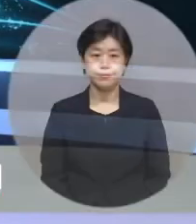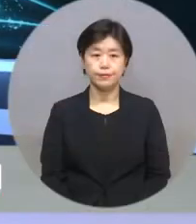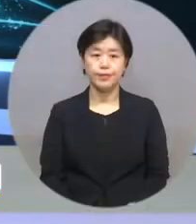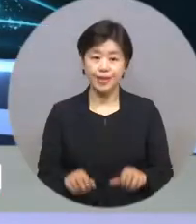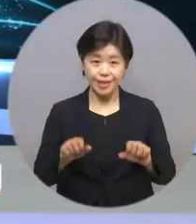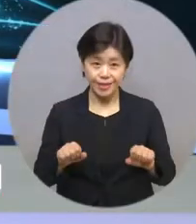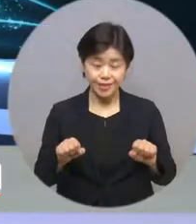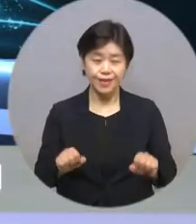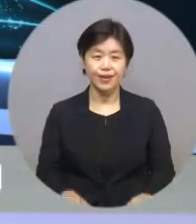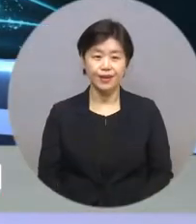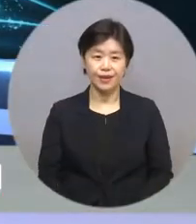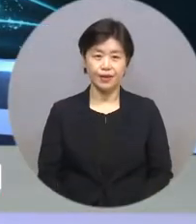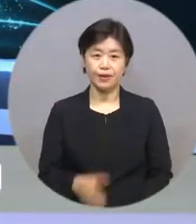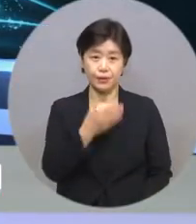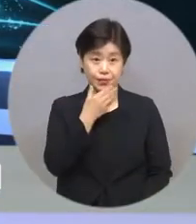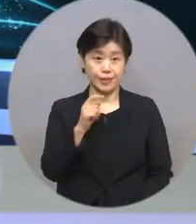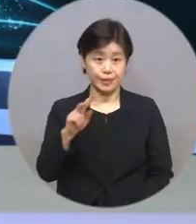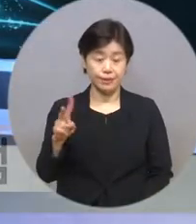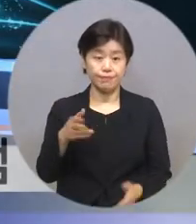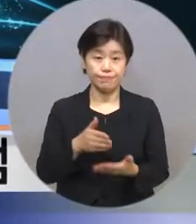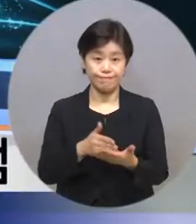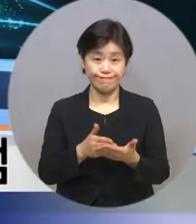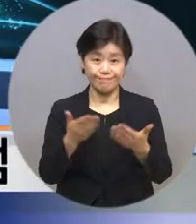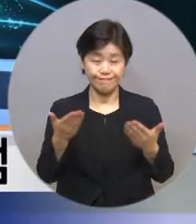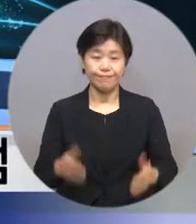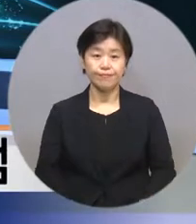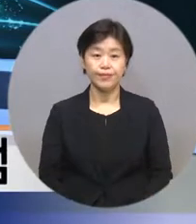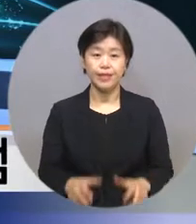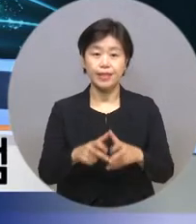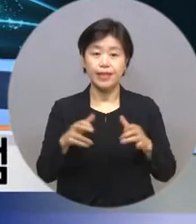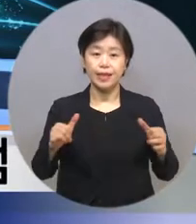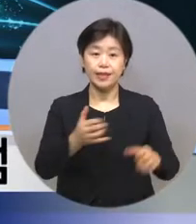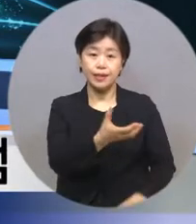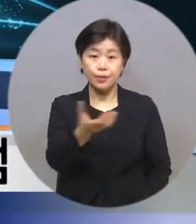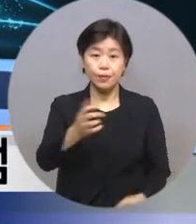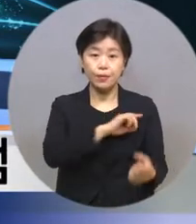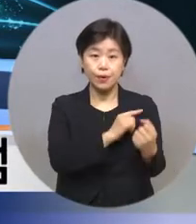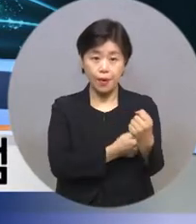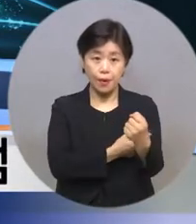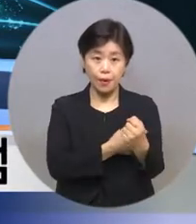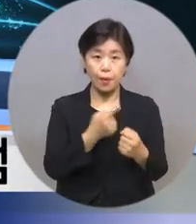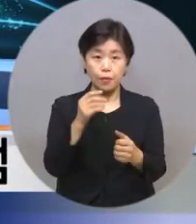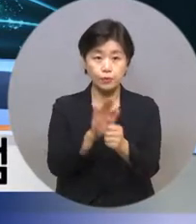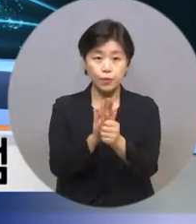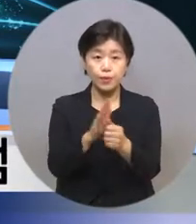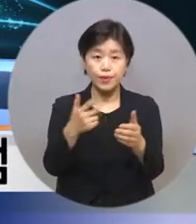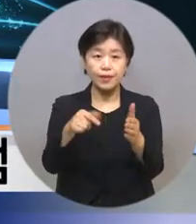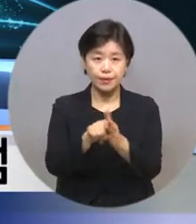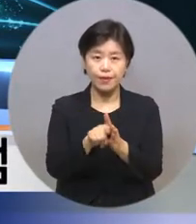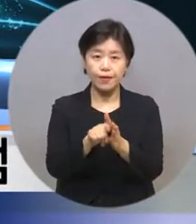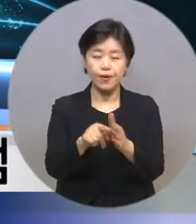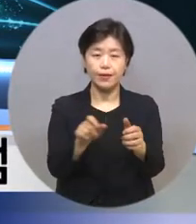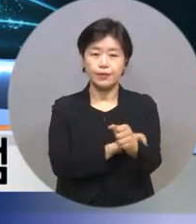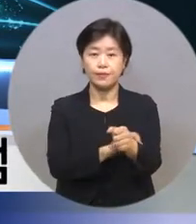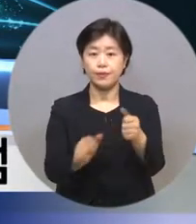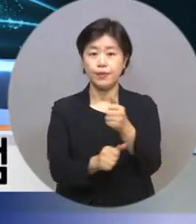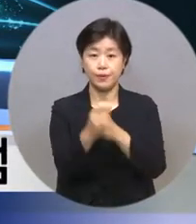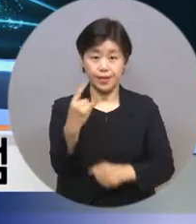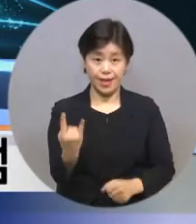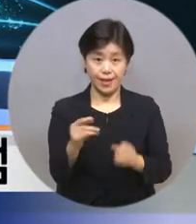시청자 여러분 안녕하십니까 복지티비니스입니다 장애인의 이동권을 보장하기 위한 대통령 직속 특별위원회가